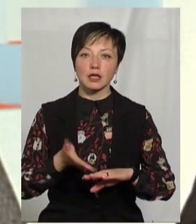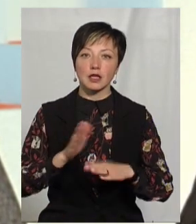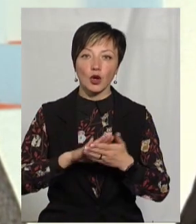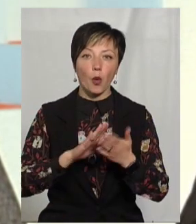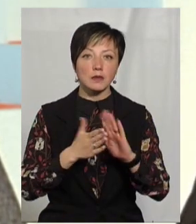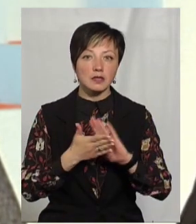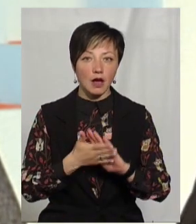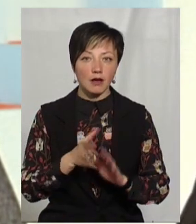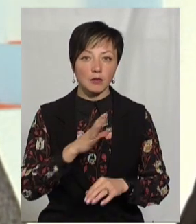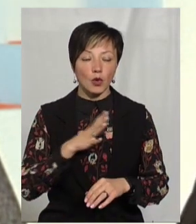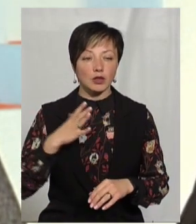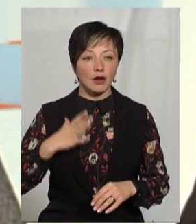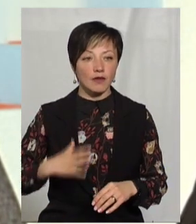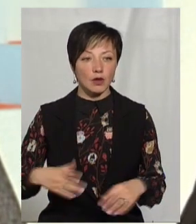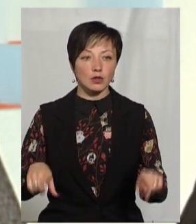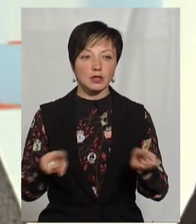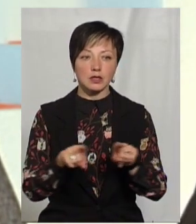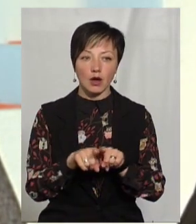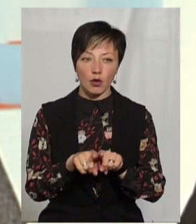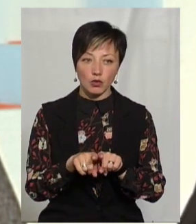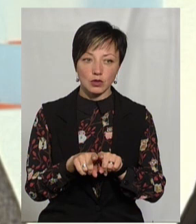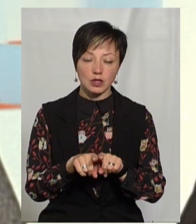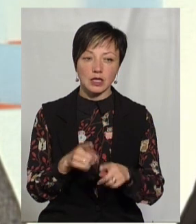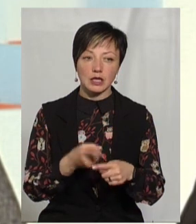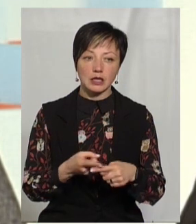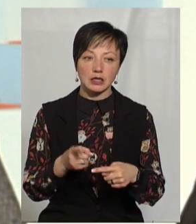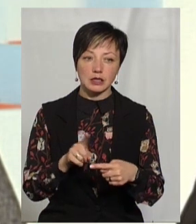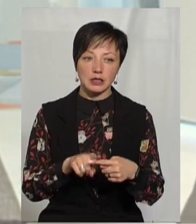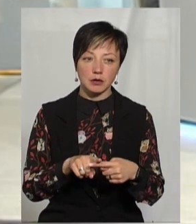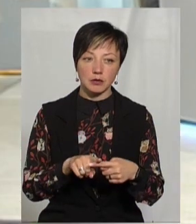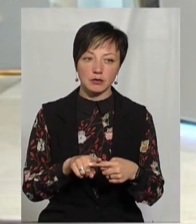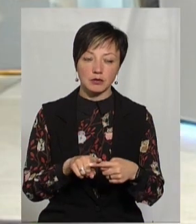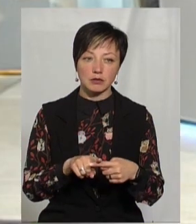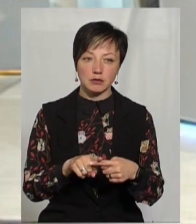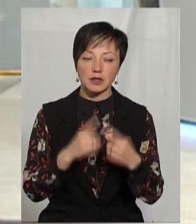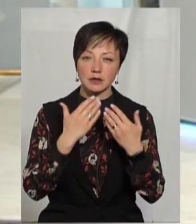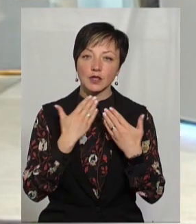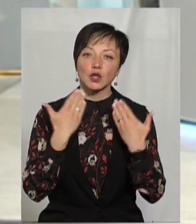обставини, і мені довелось також з цим